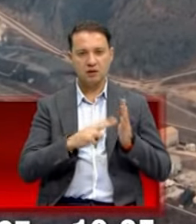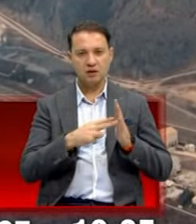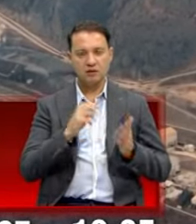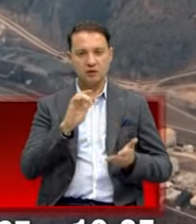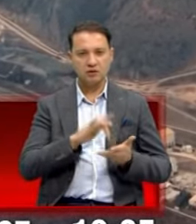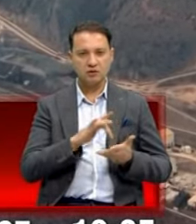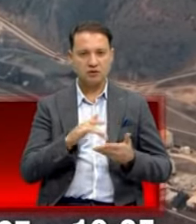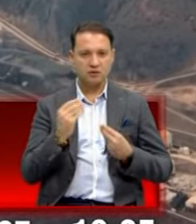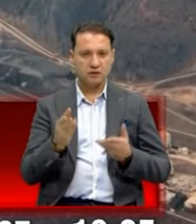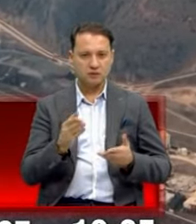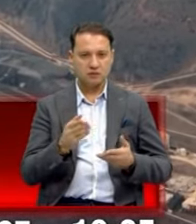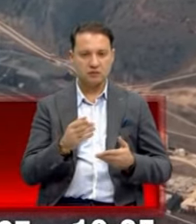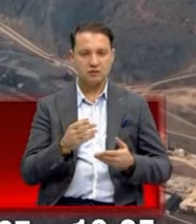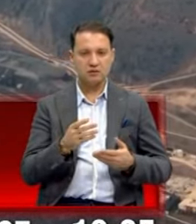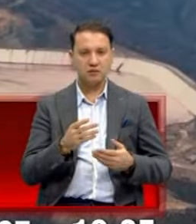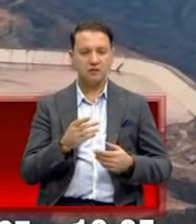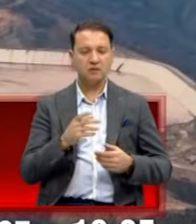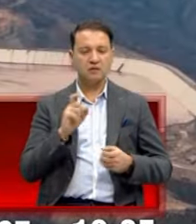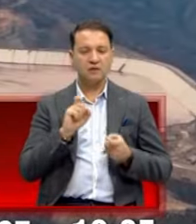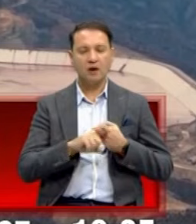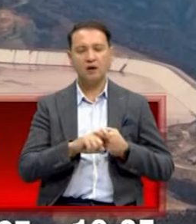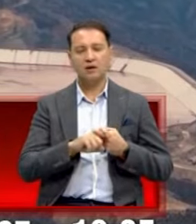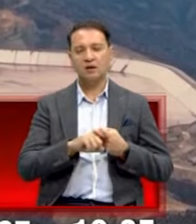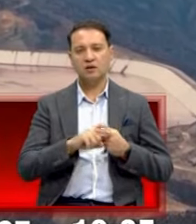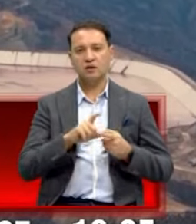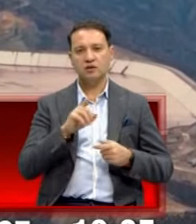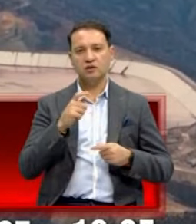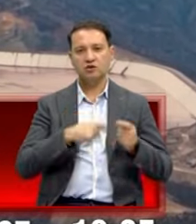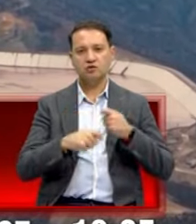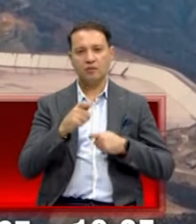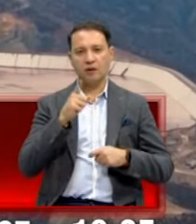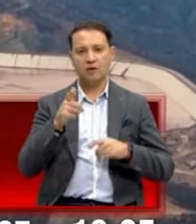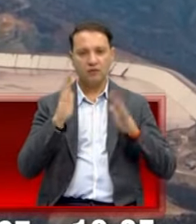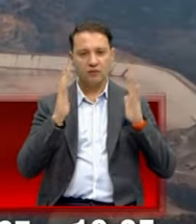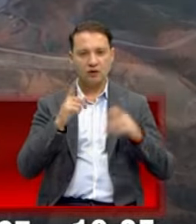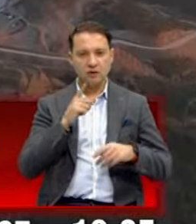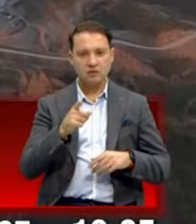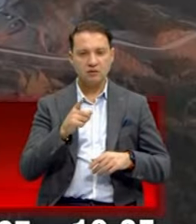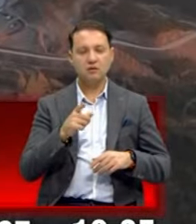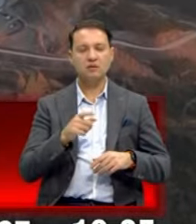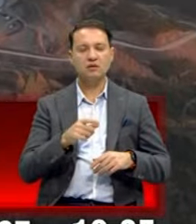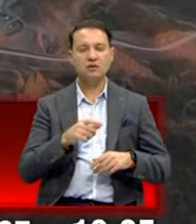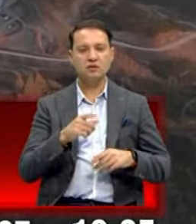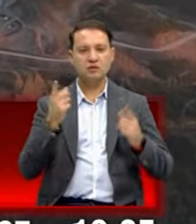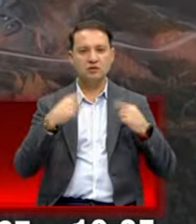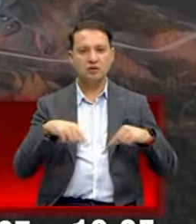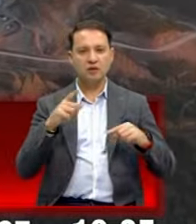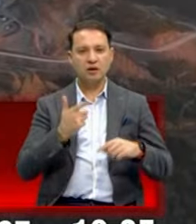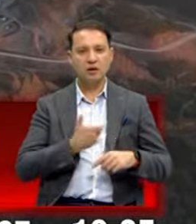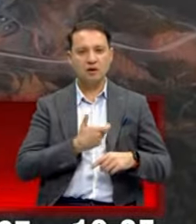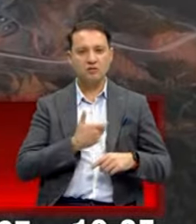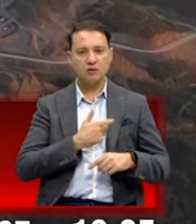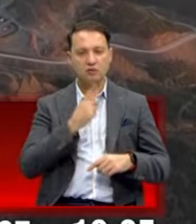para cezası verildi. Ve İşletmenin faaliyetinde çevre